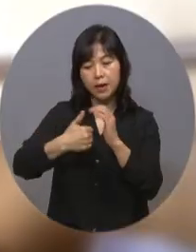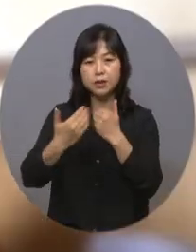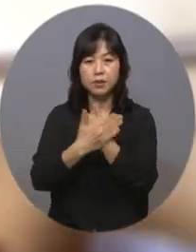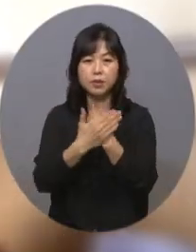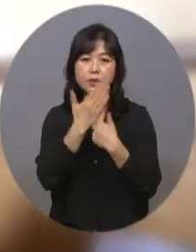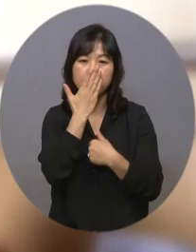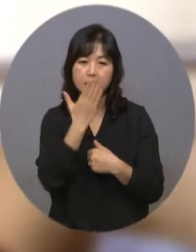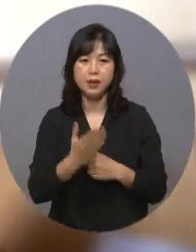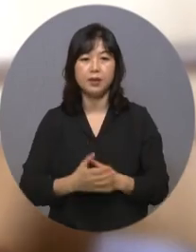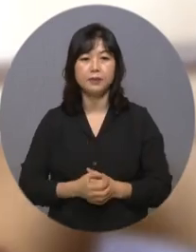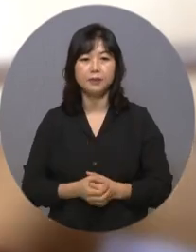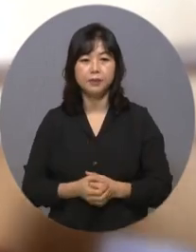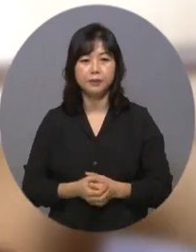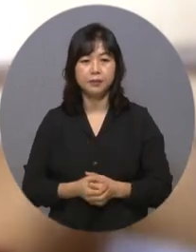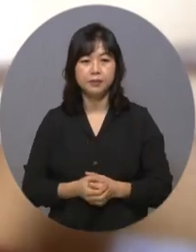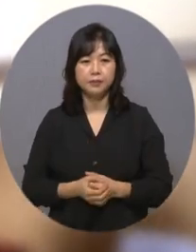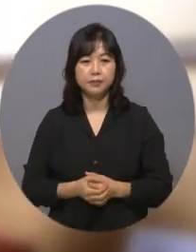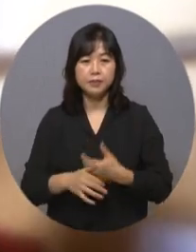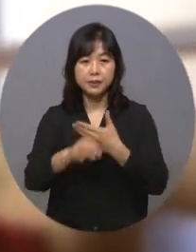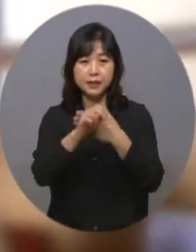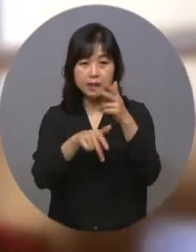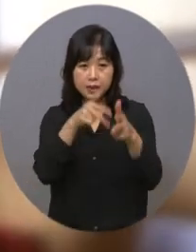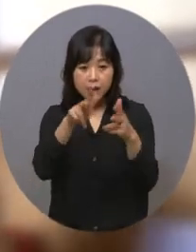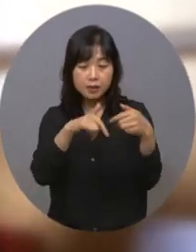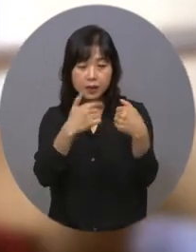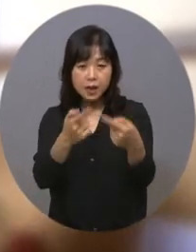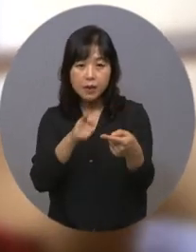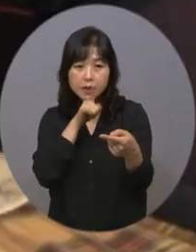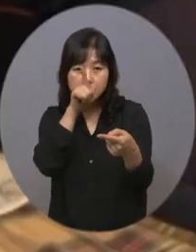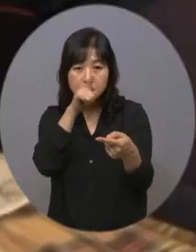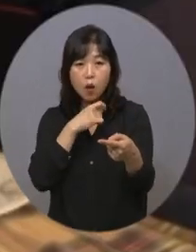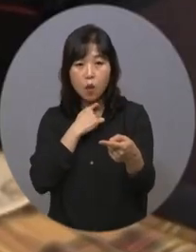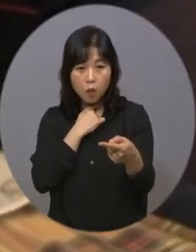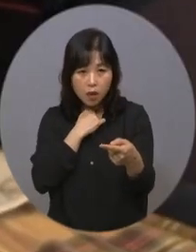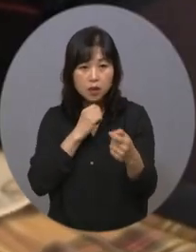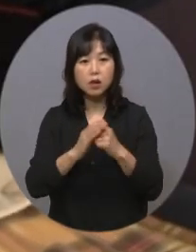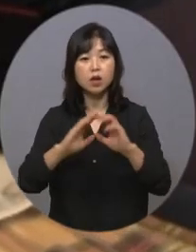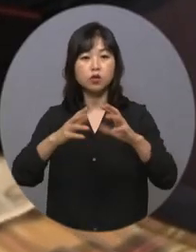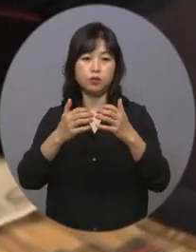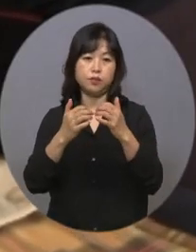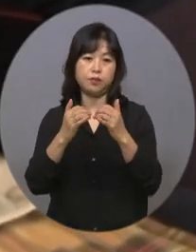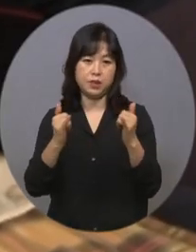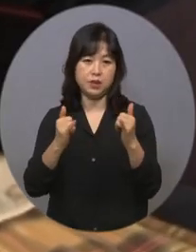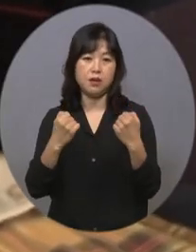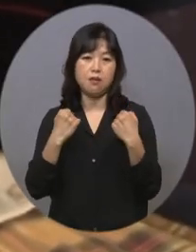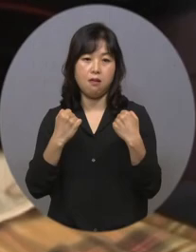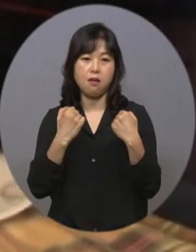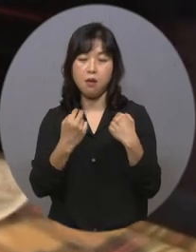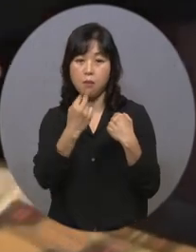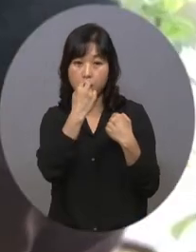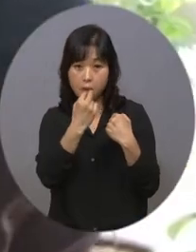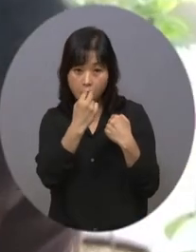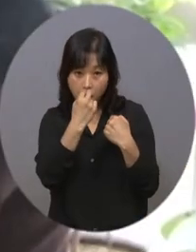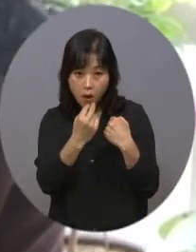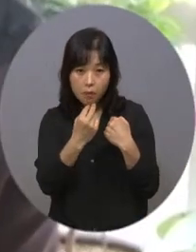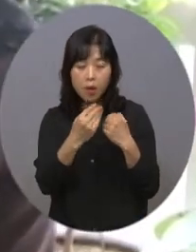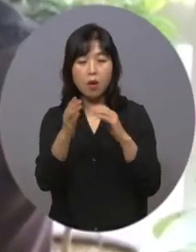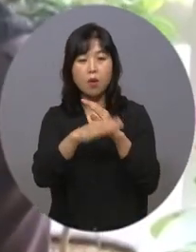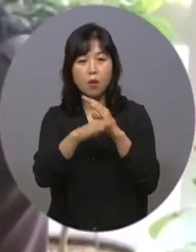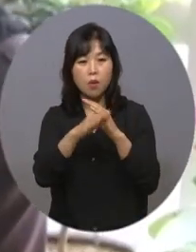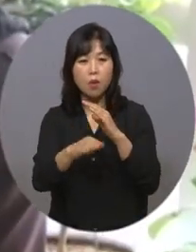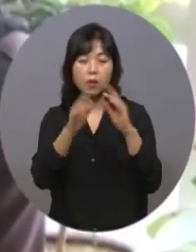방침입니다 시범사업 참여를 원하는 경우 국민 건강보험공단 누리집에서 신청할 수